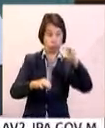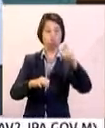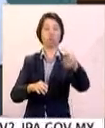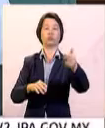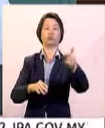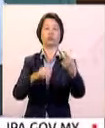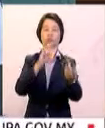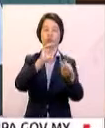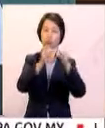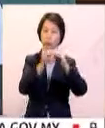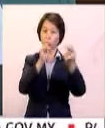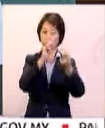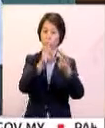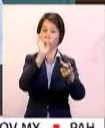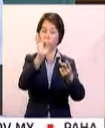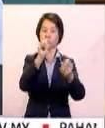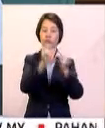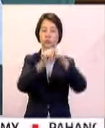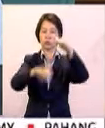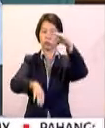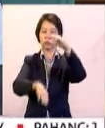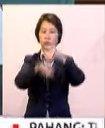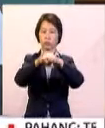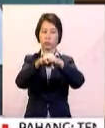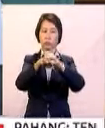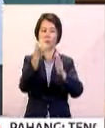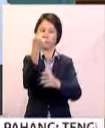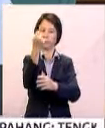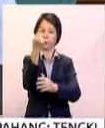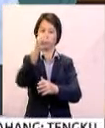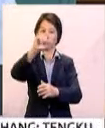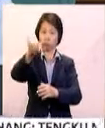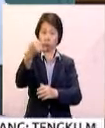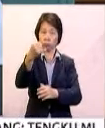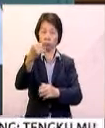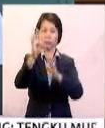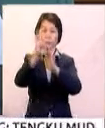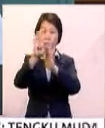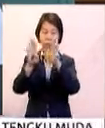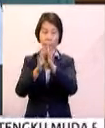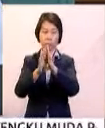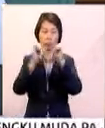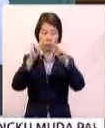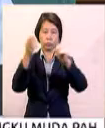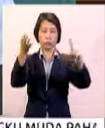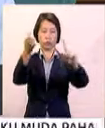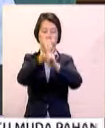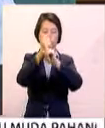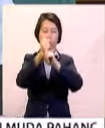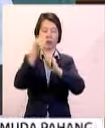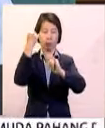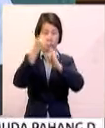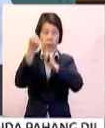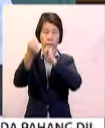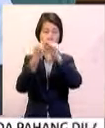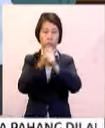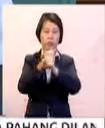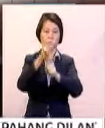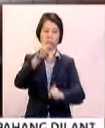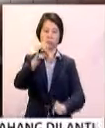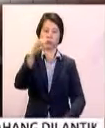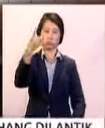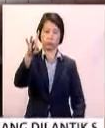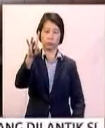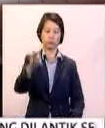sign yang ahasan juta bilion dapat dicapai pada akhir tahun